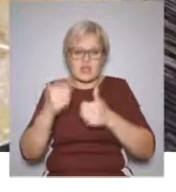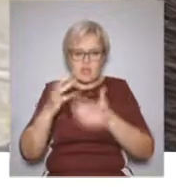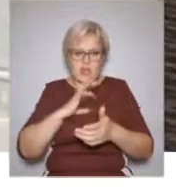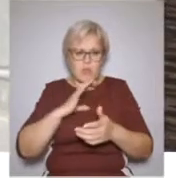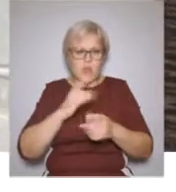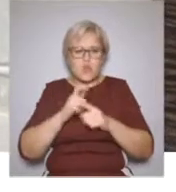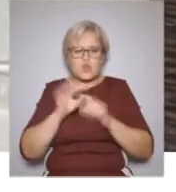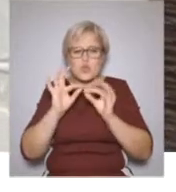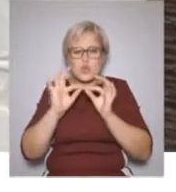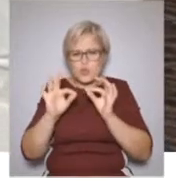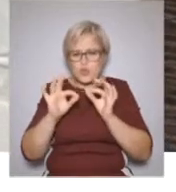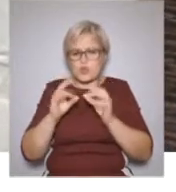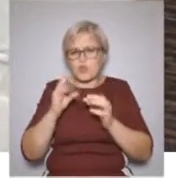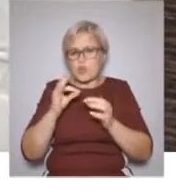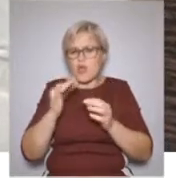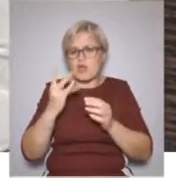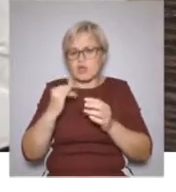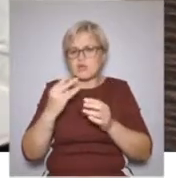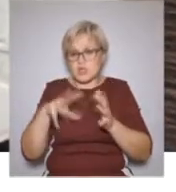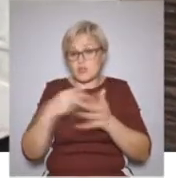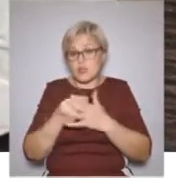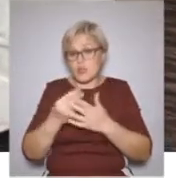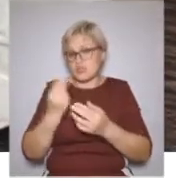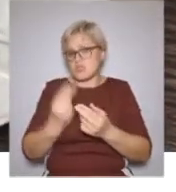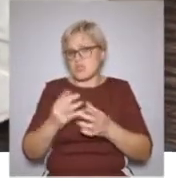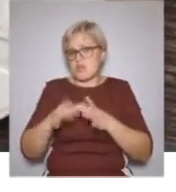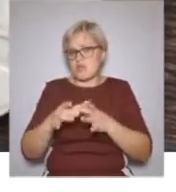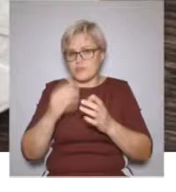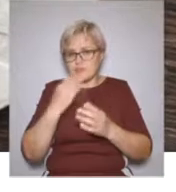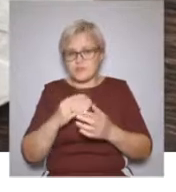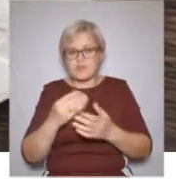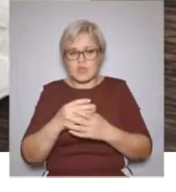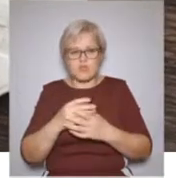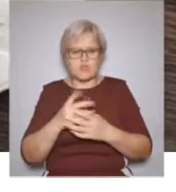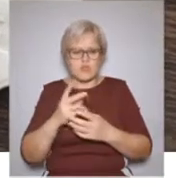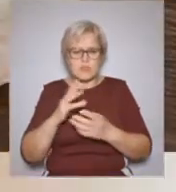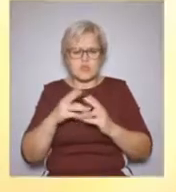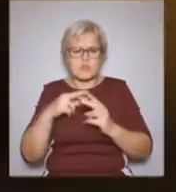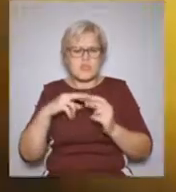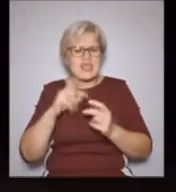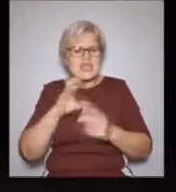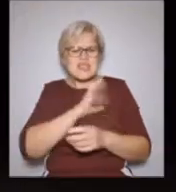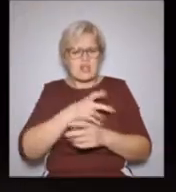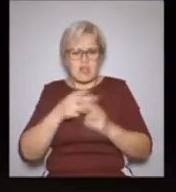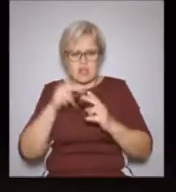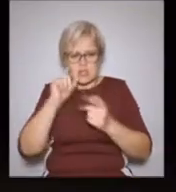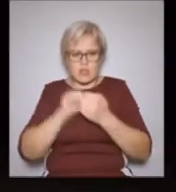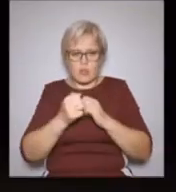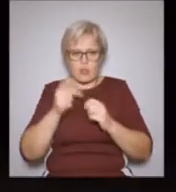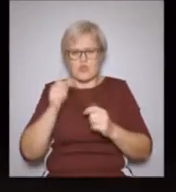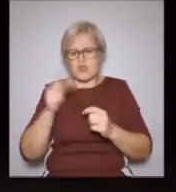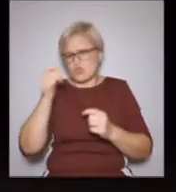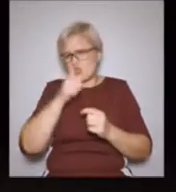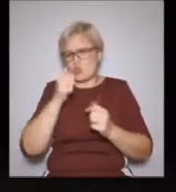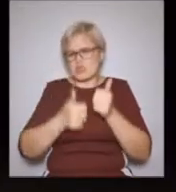медали они очень хрупки на ними целый вот это не вот сильно запомнить две 1000 год